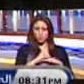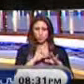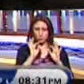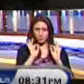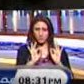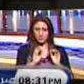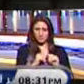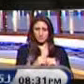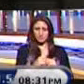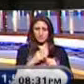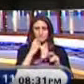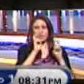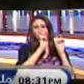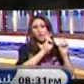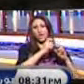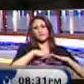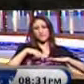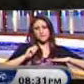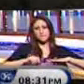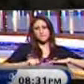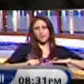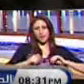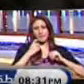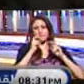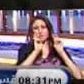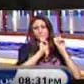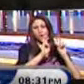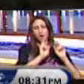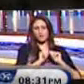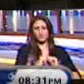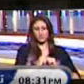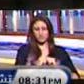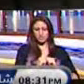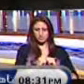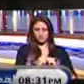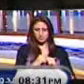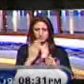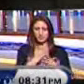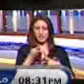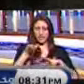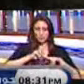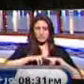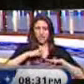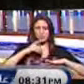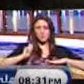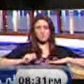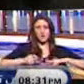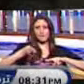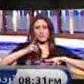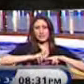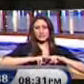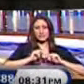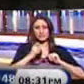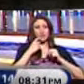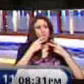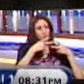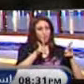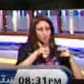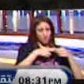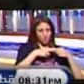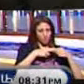هذا الطعن لا يؤثر على الحكم، ونتيجة الطعن سواء بالقبول أو